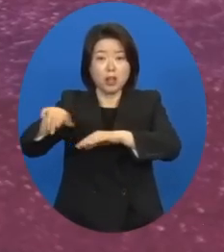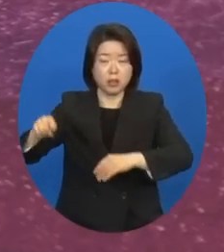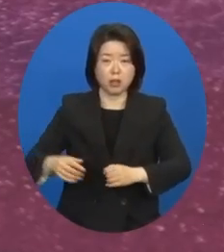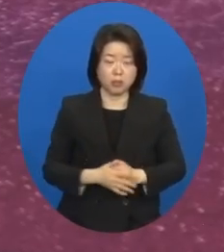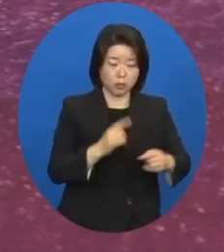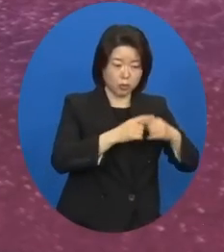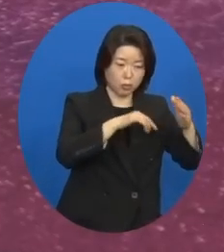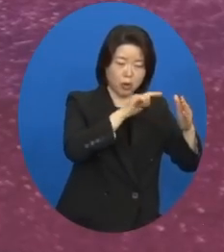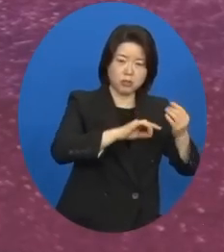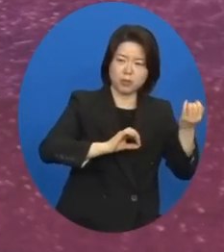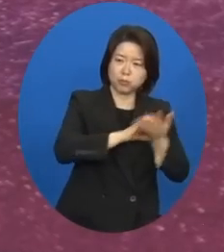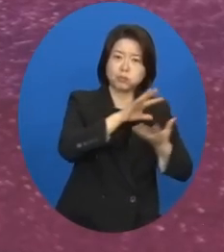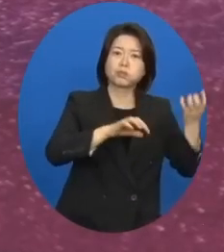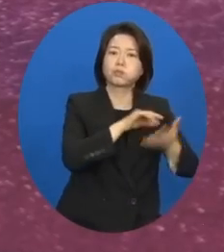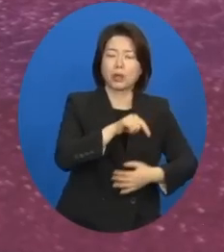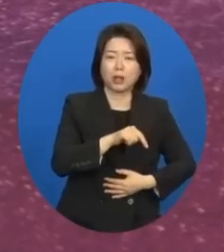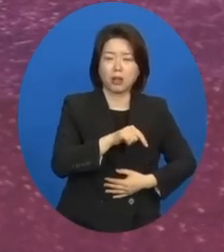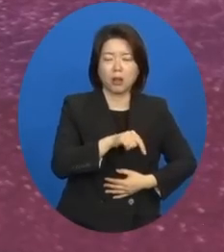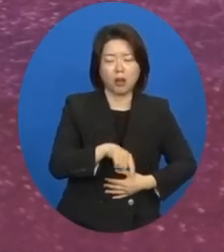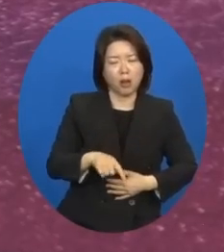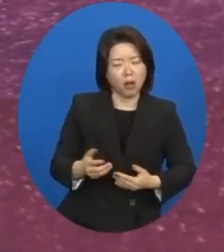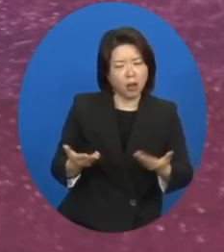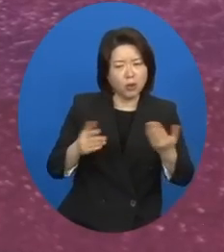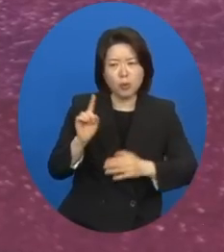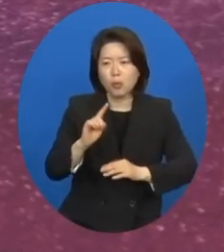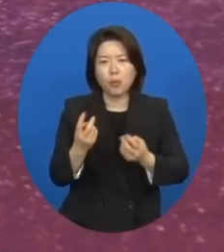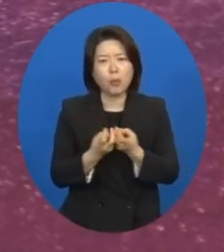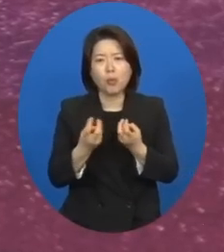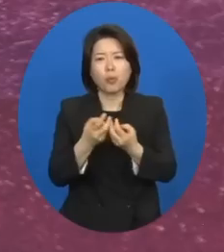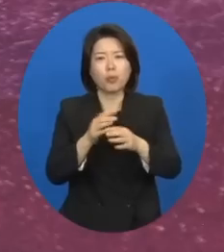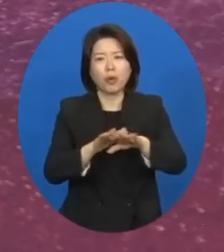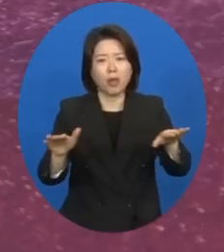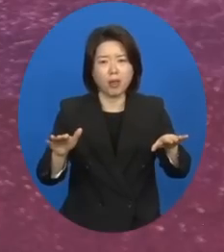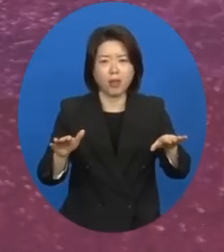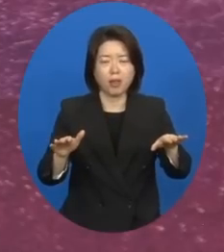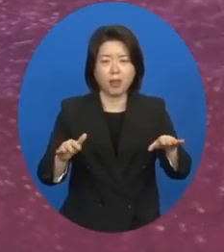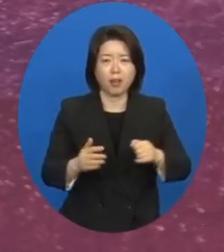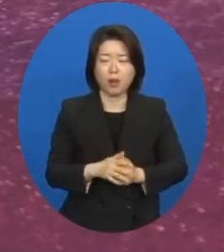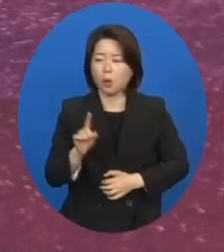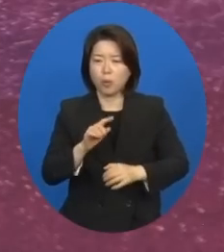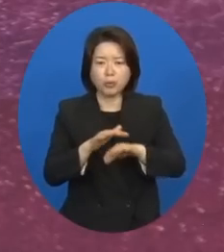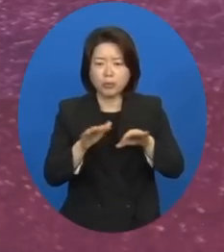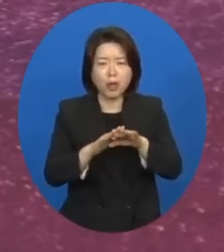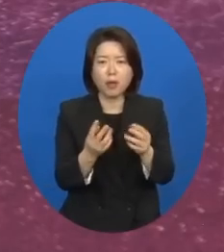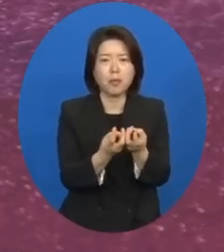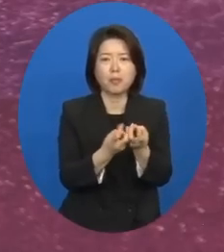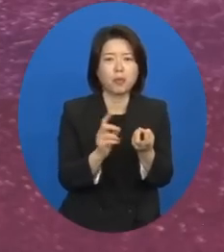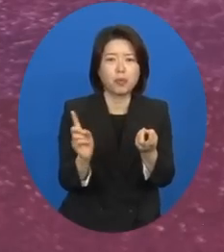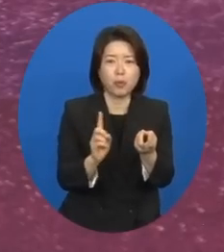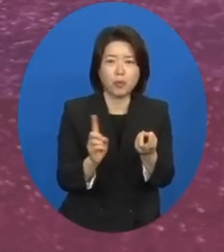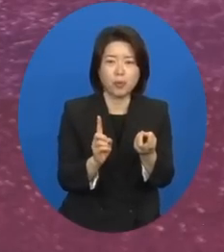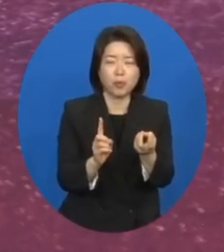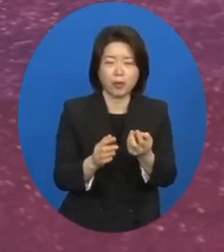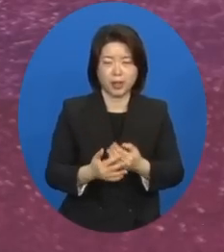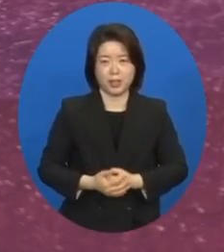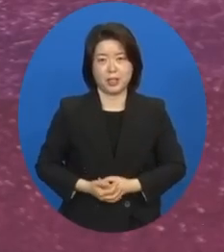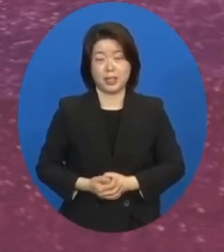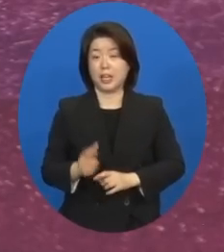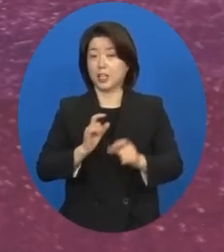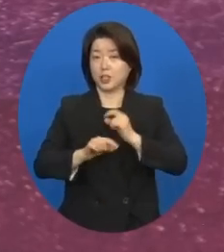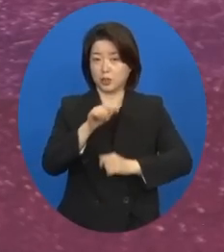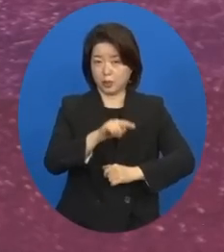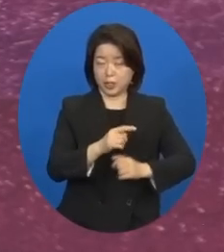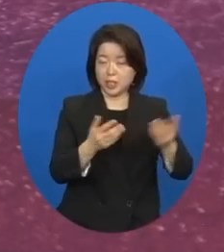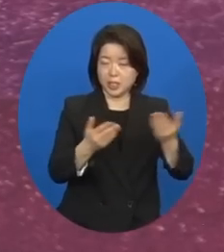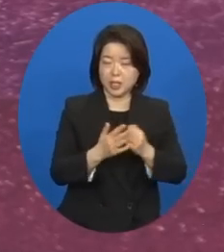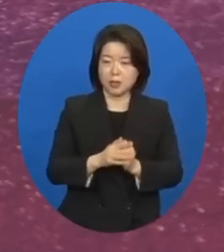난리가 났습니다. 이 일을 어떻게 해야 될지, 이 일을 어떻게 처리해야 될지, 더욱이 이 일에 있어서 문제